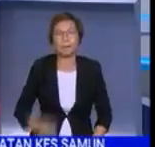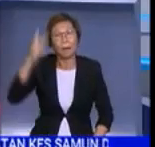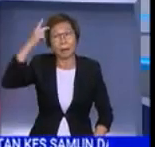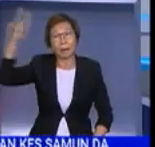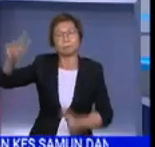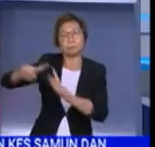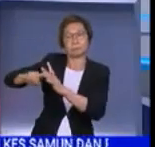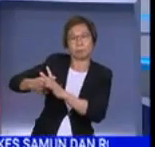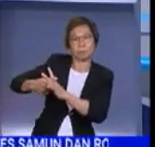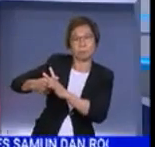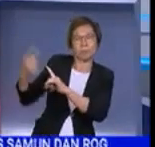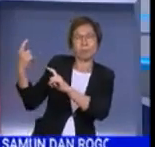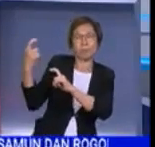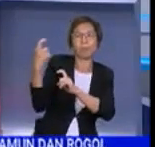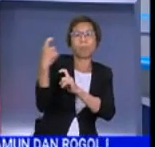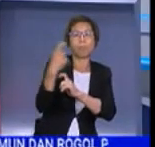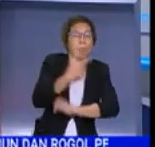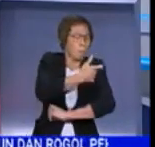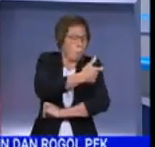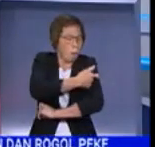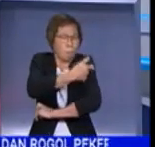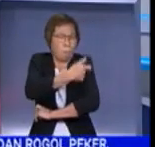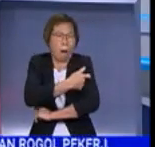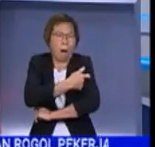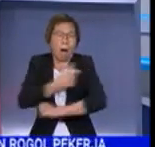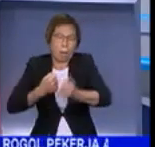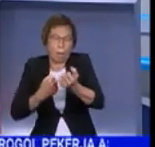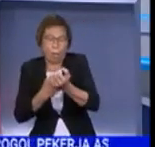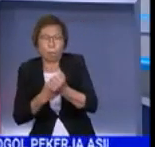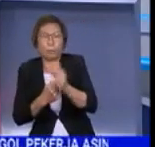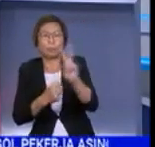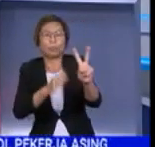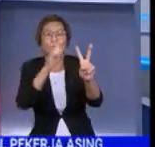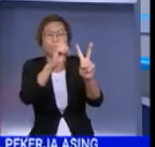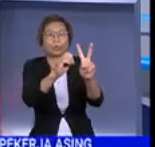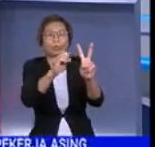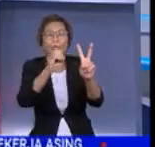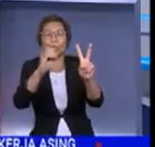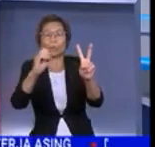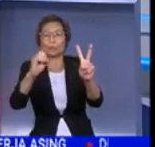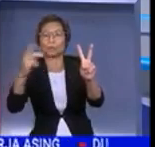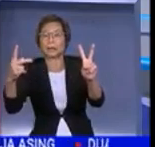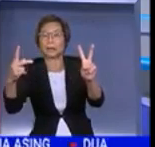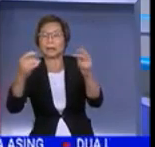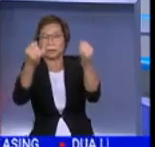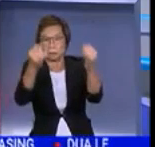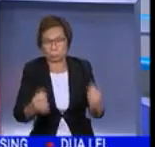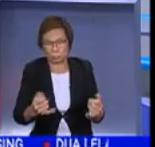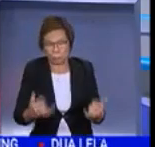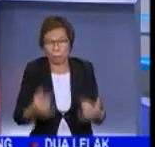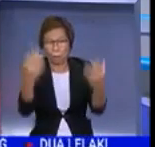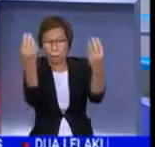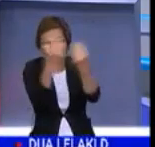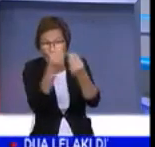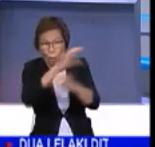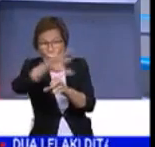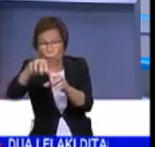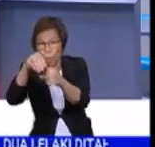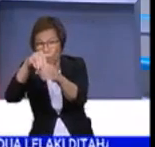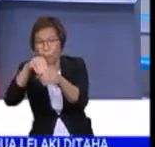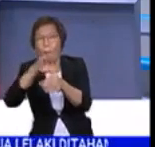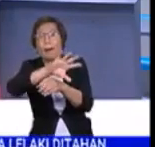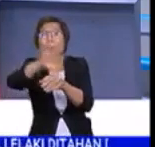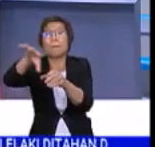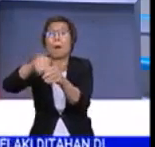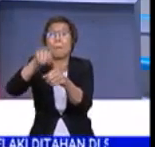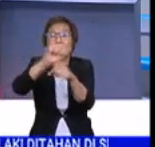Kelantan memulakan pemberian dos penggalak secara sukarela kepada 200,000 individu hari ini. Jumlah tersebut melibatkan petugas